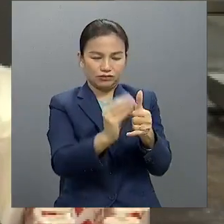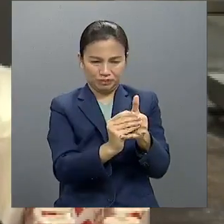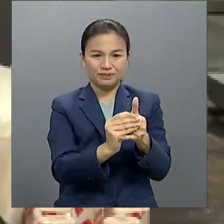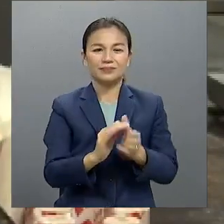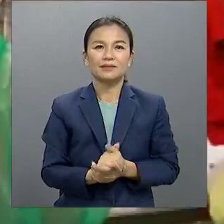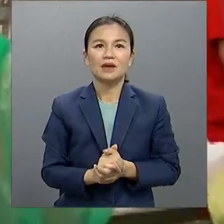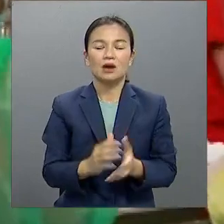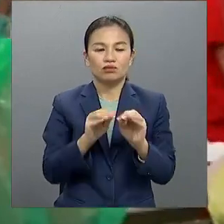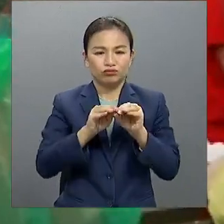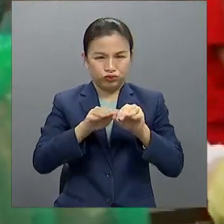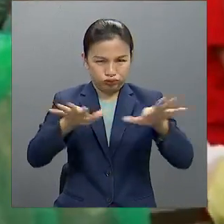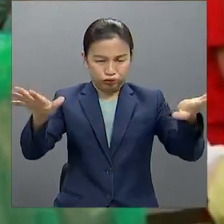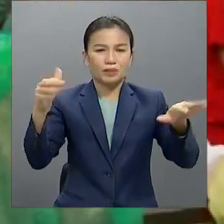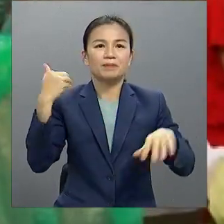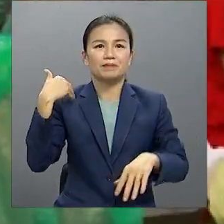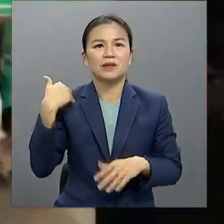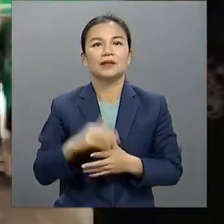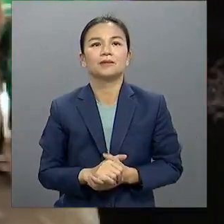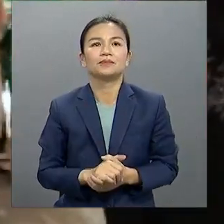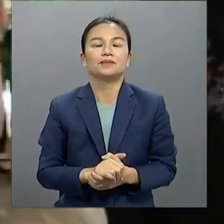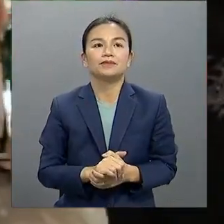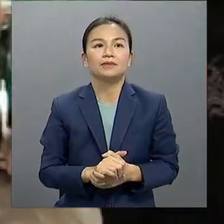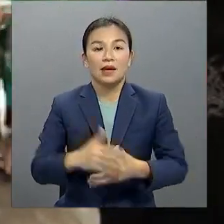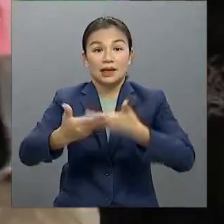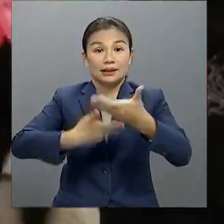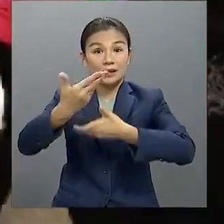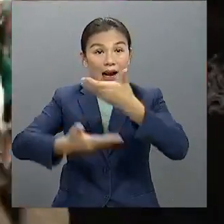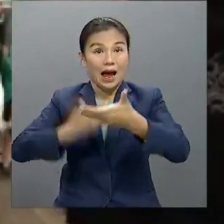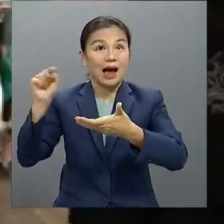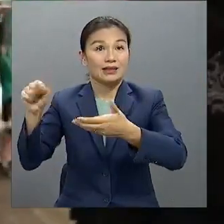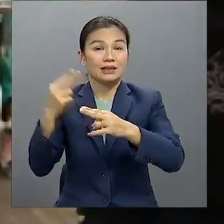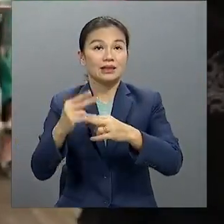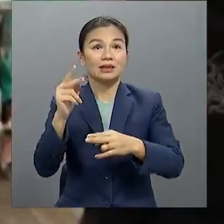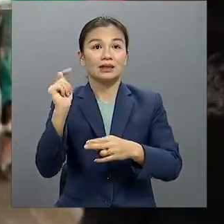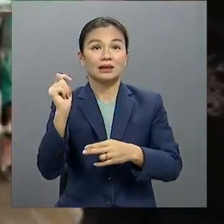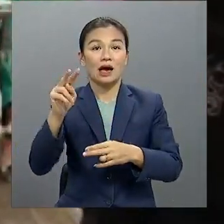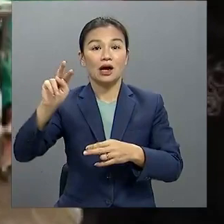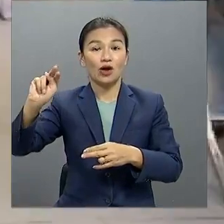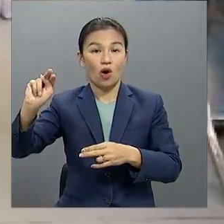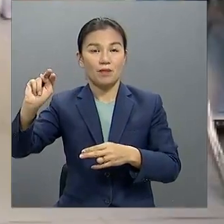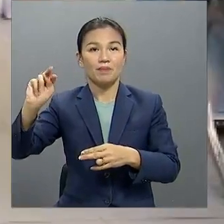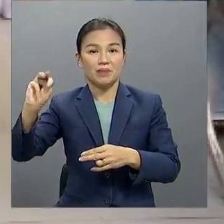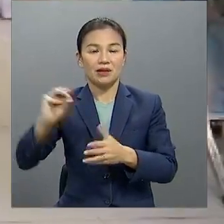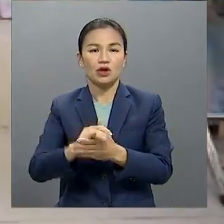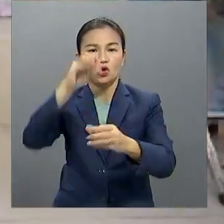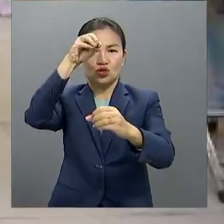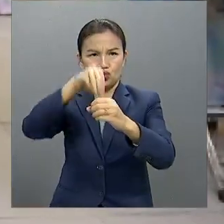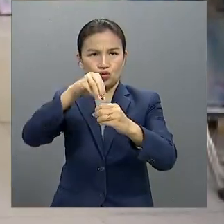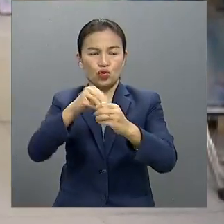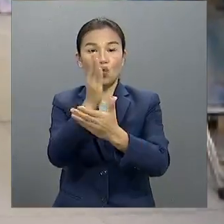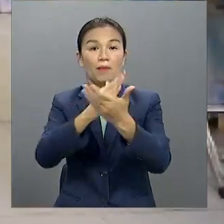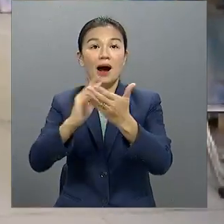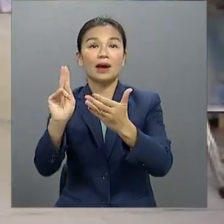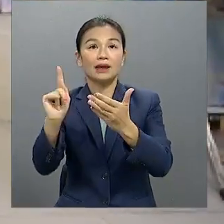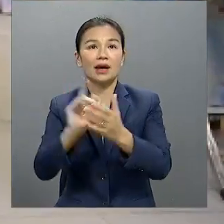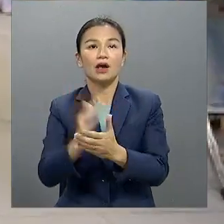บาดหนักมากเลย เช่นเดียวกับตลาดถนอมมิตรที่ก่อนหน้านี้เป็นหนึ่งในตลาดเขตบางเขนที่เคยพบผู้ติดเชื้อโควิด-19